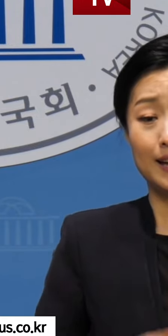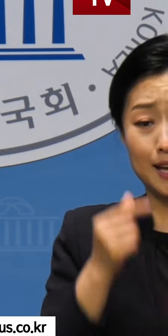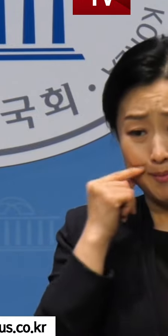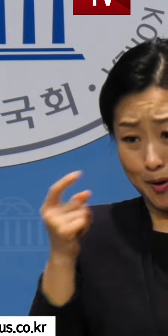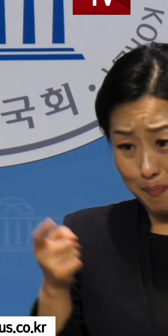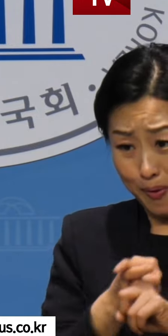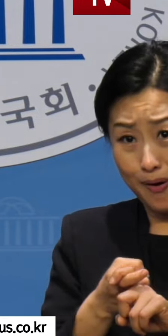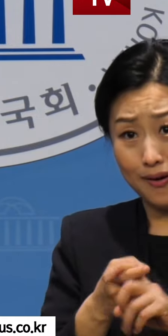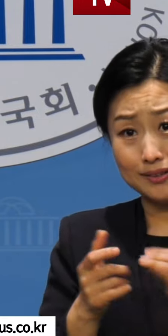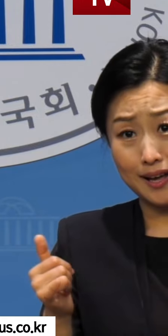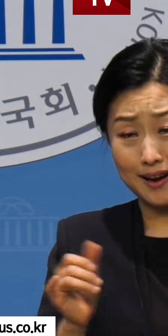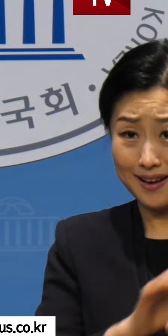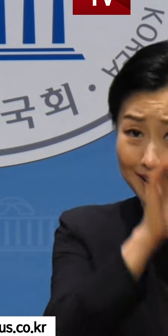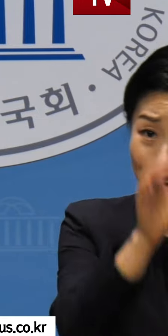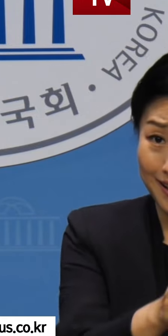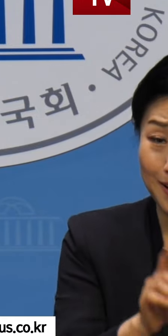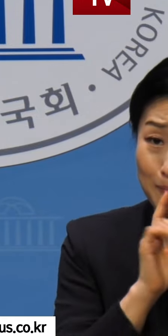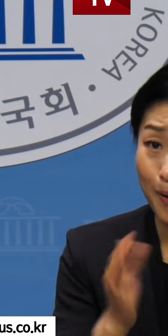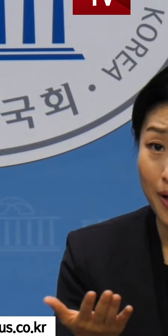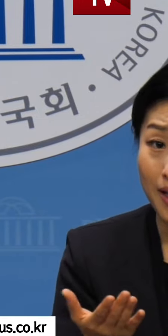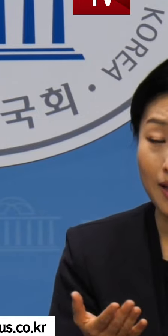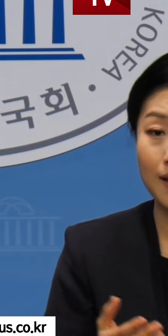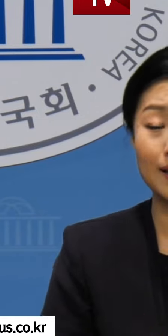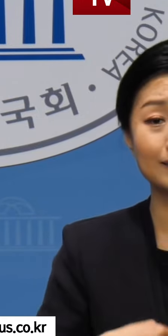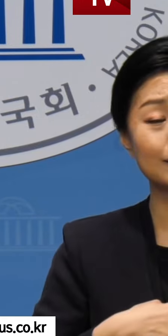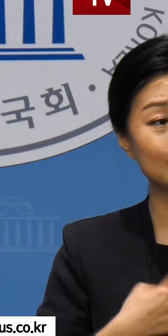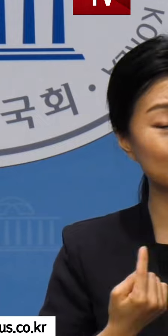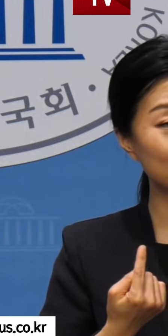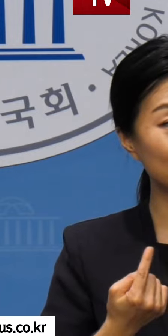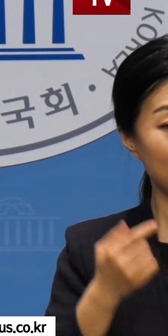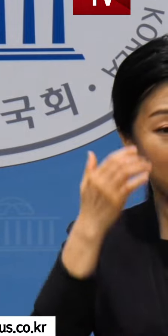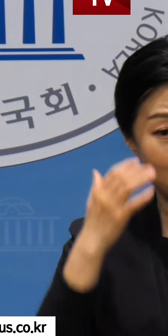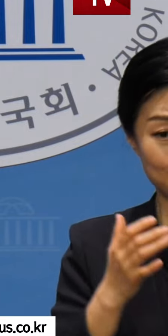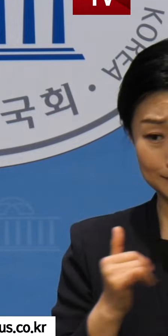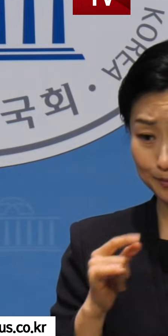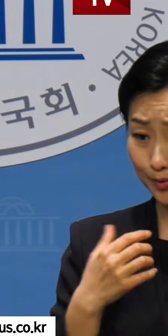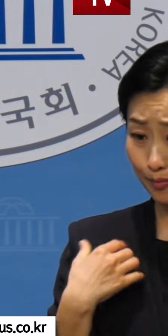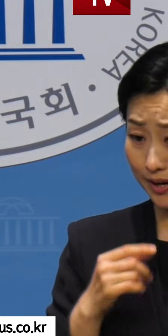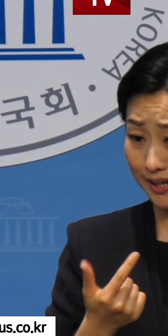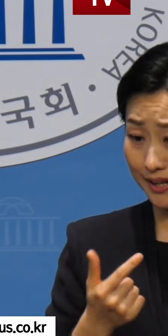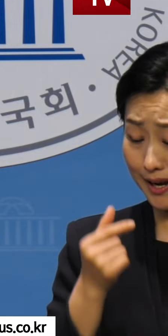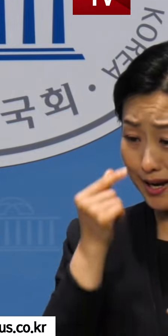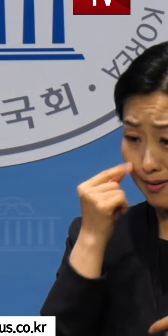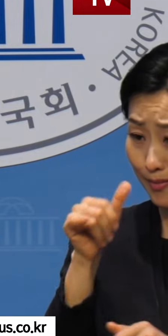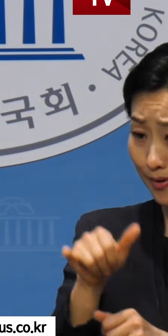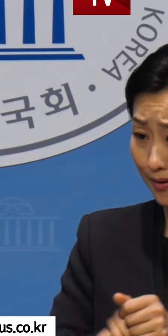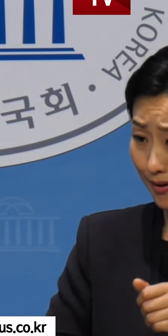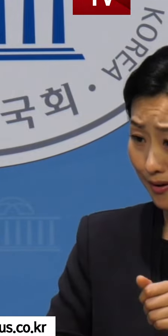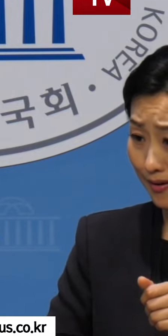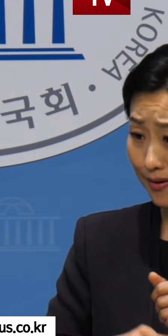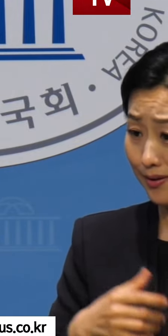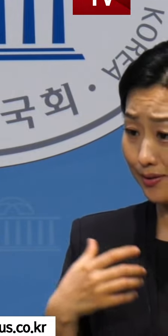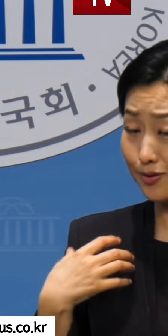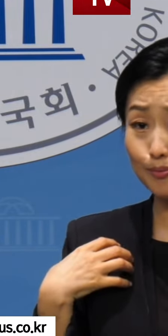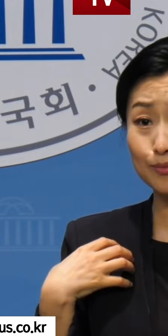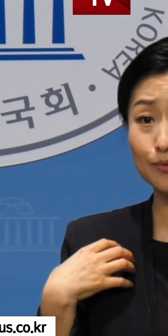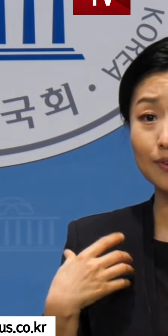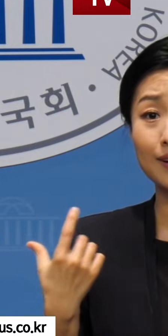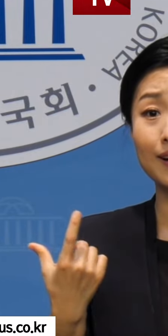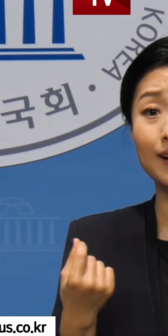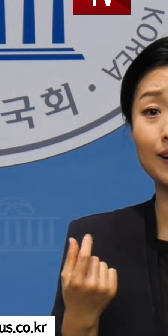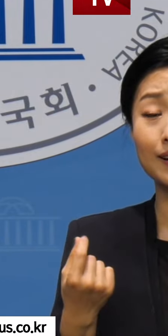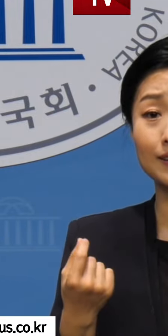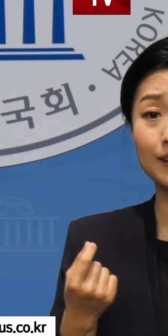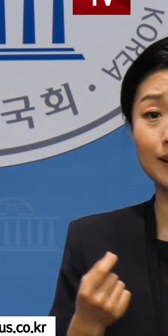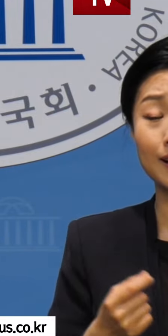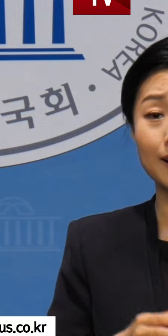친일의 훈장을 주다니 윤석열 정부는 스스로를 대한민국 정부가 아니라 일제의 괴뢰국이던 만주국 정부로